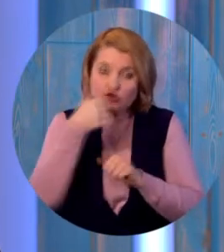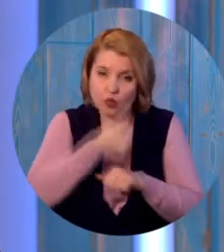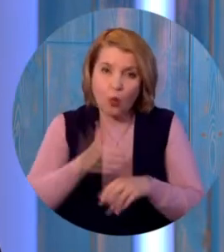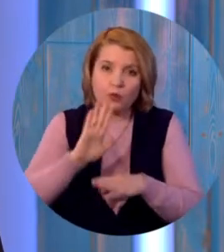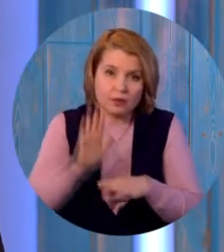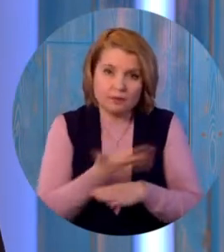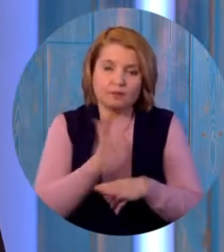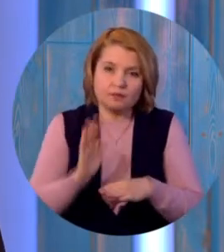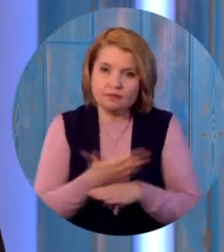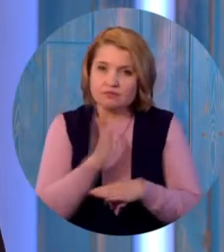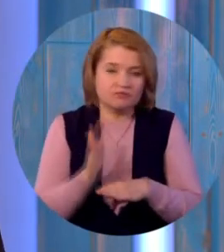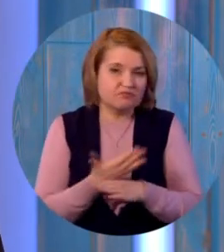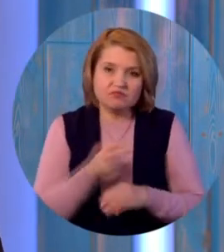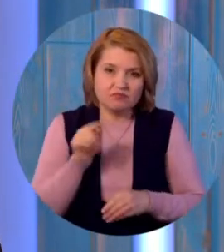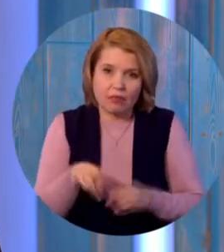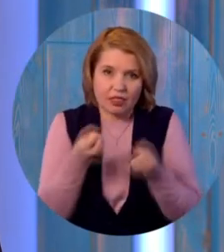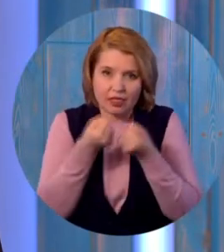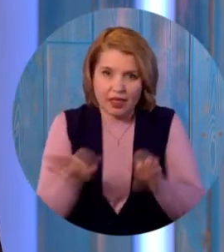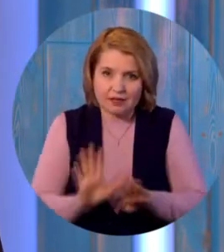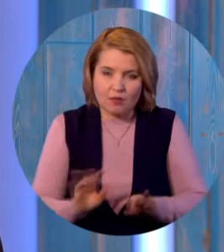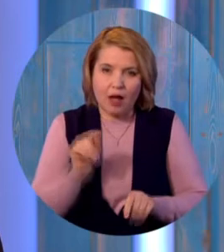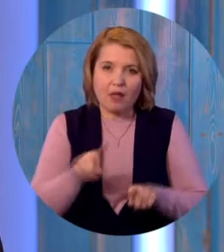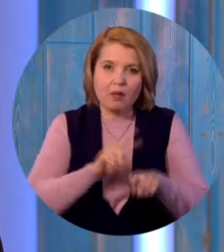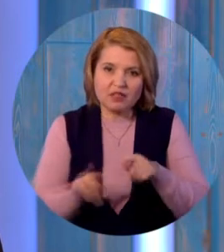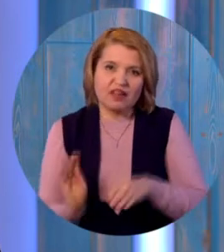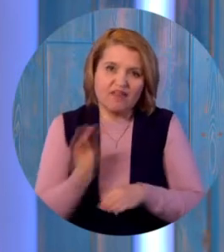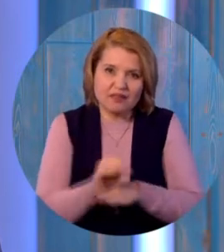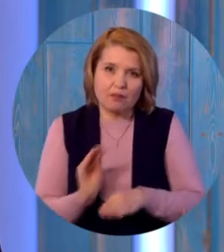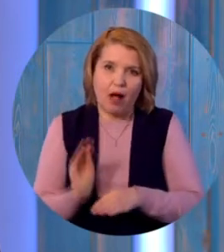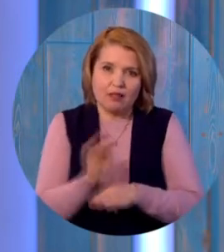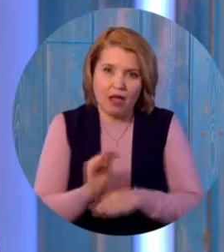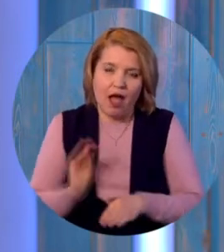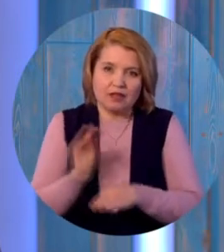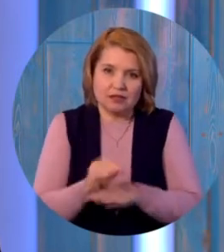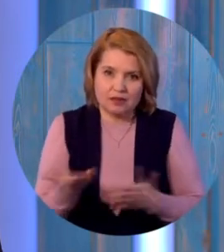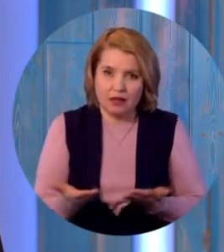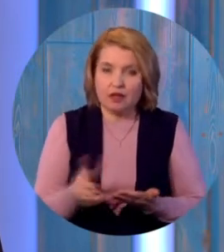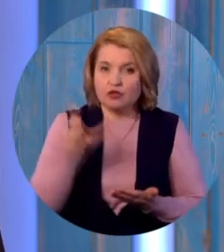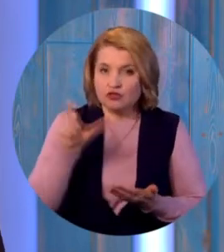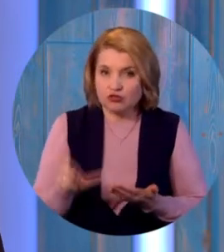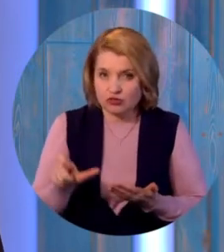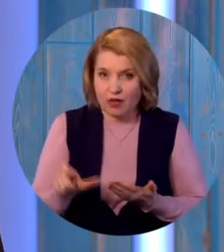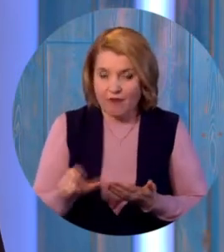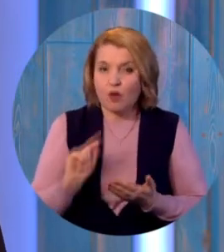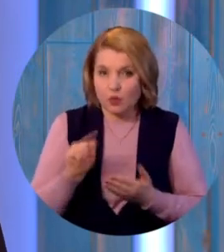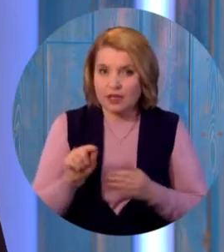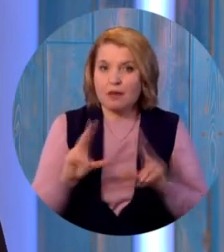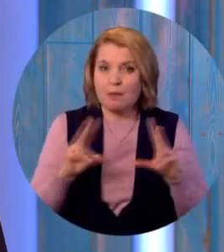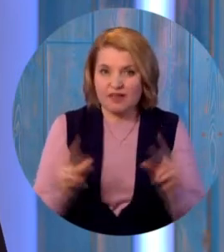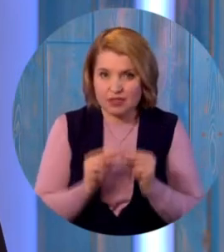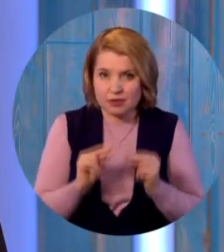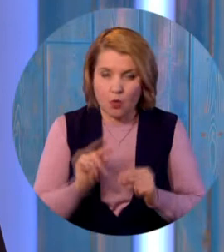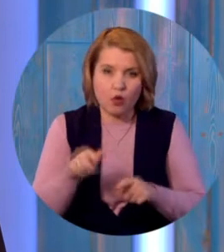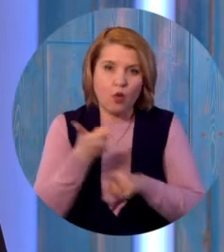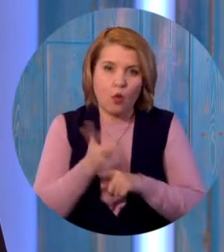Она очень быстро восполняет любую потерю вены, и, соответственно, венозная система, вот с чем единственное человеку повезло, ее очень много.